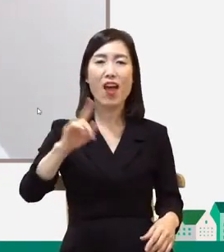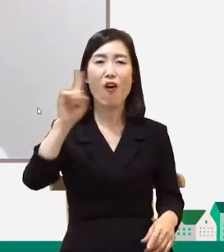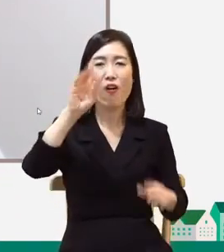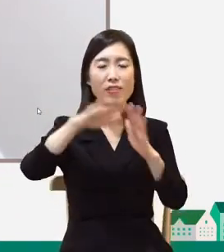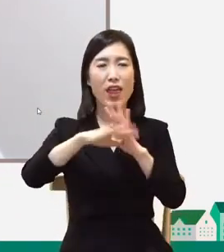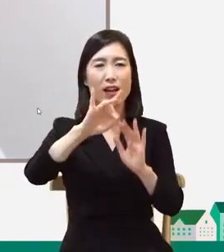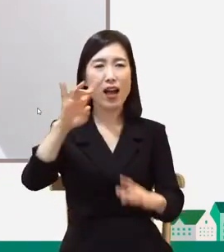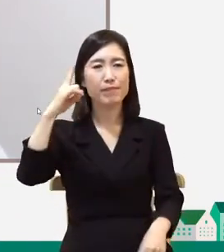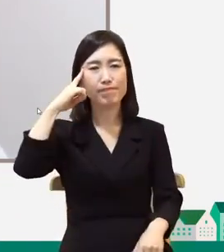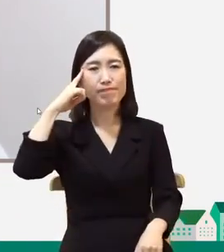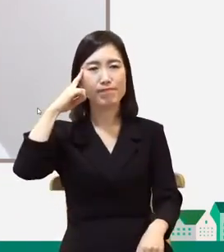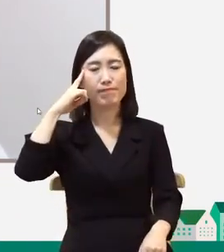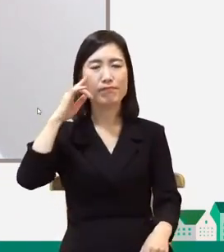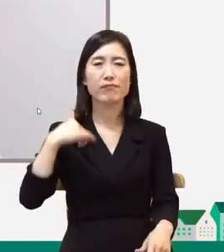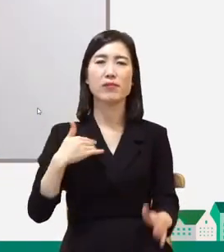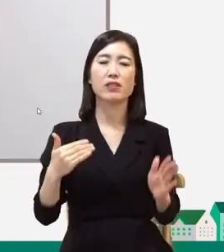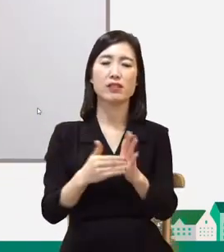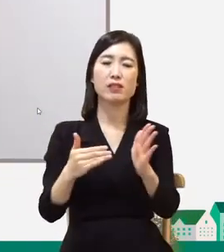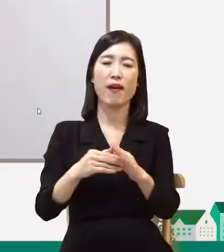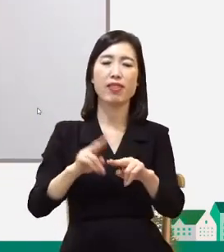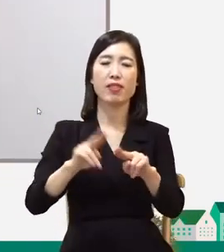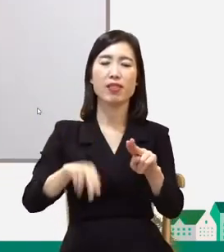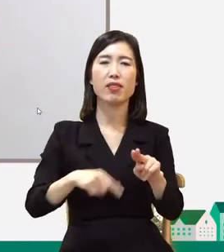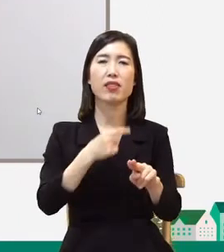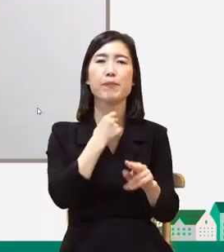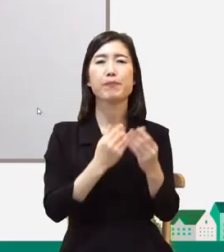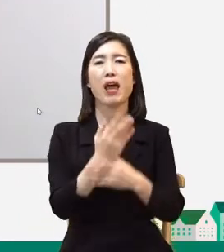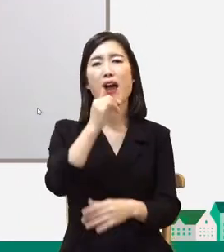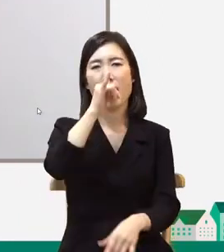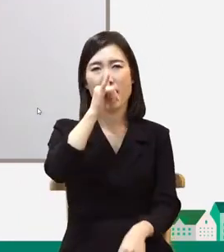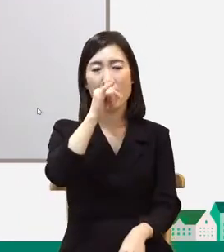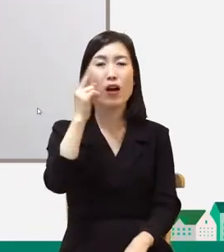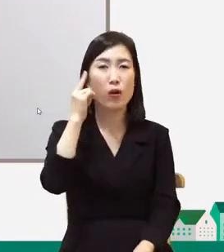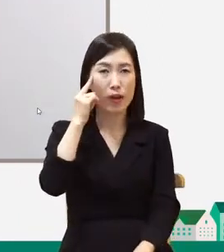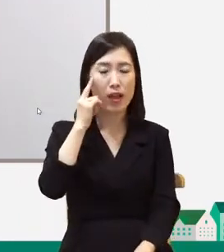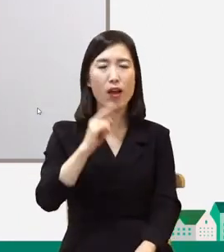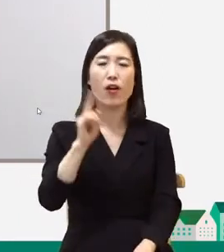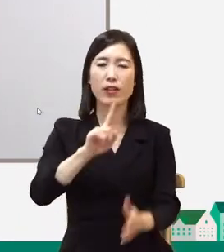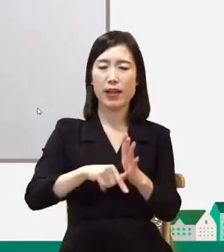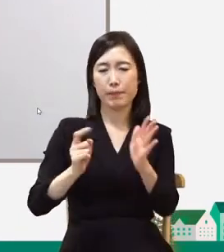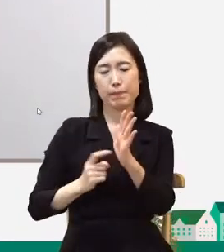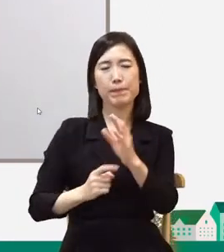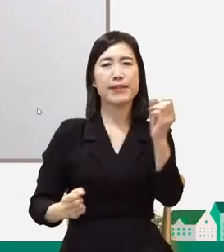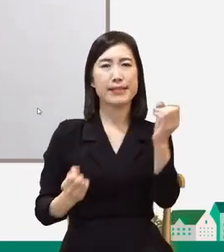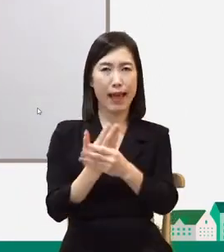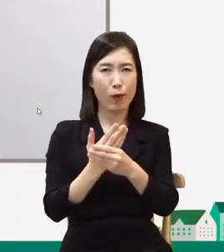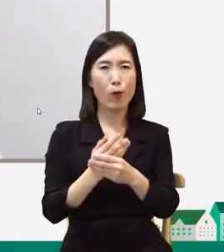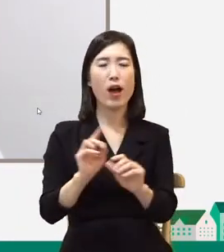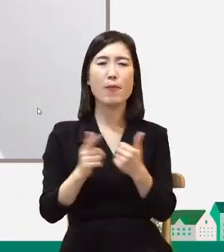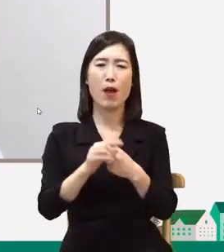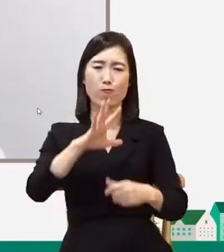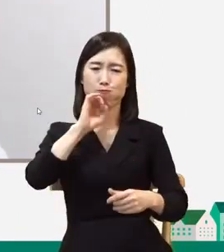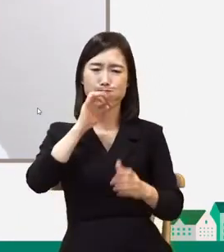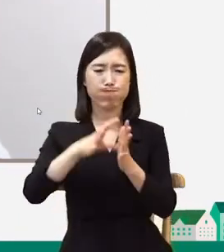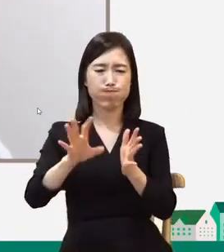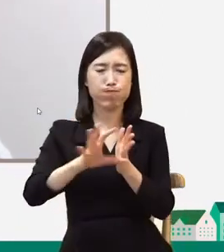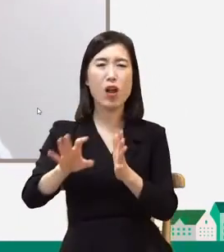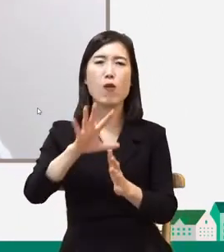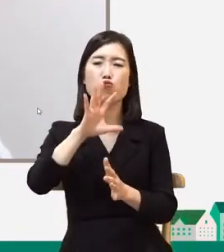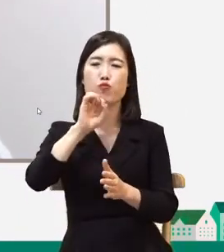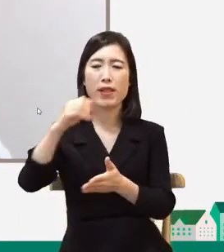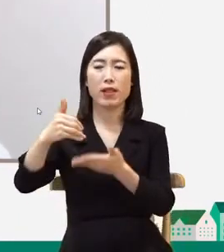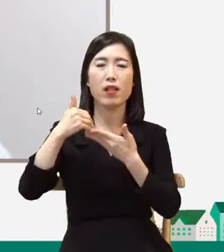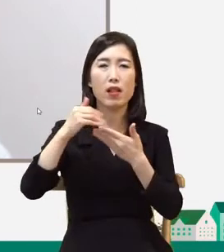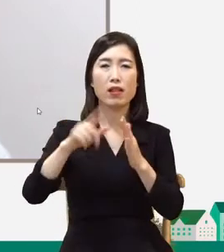떠나고 싶다라는 좀 생각이 들어요. 이 이유는 응급사고나 응급사건 그리고 악성 민원들이 발생될